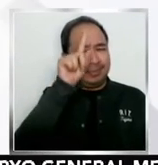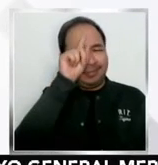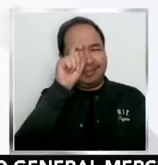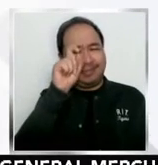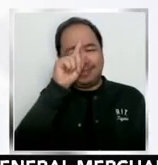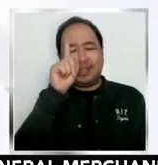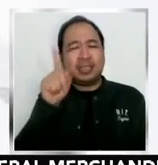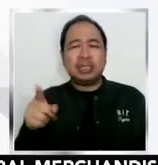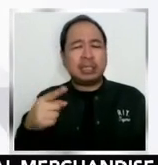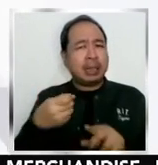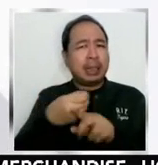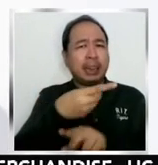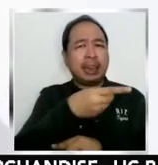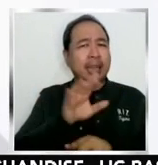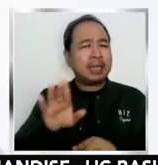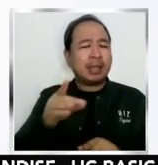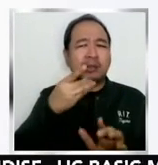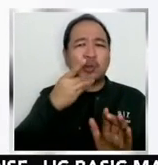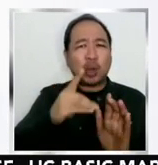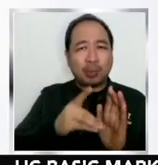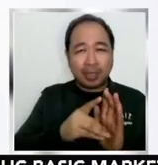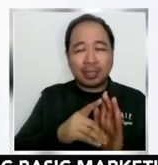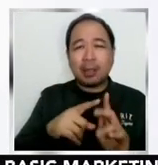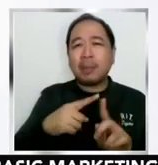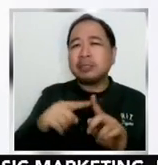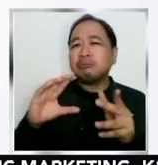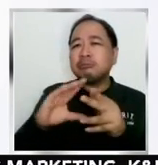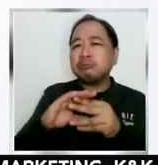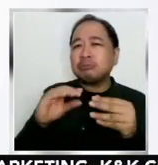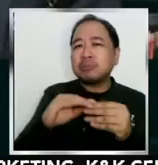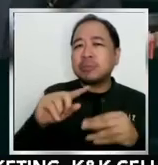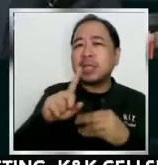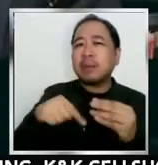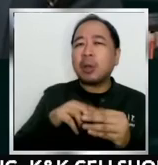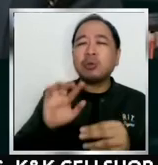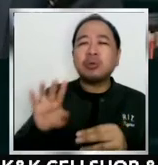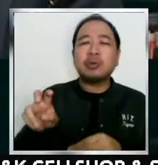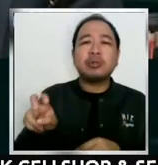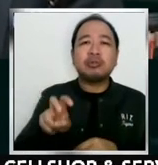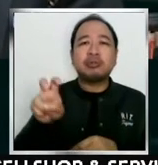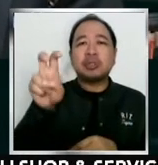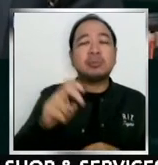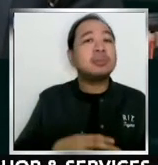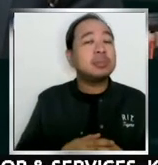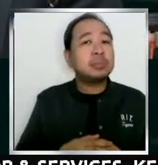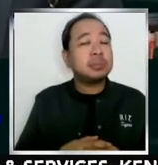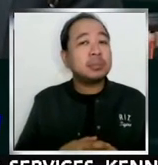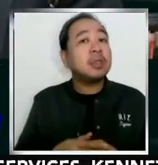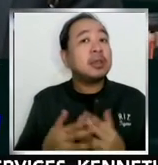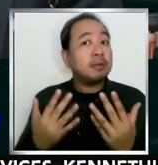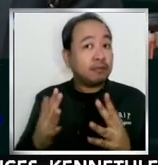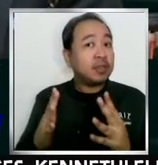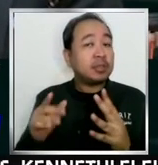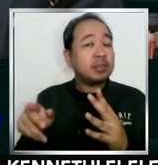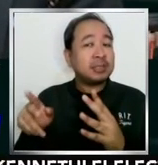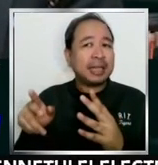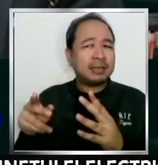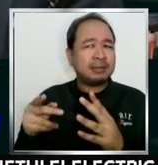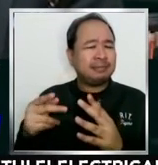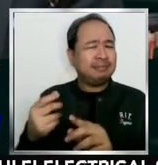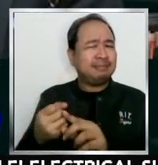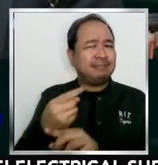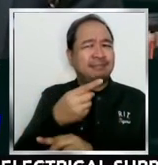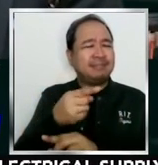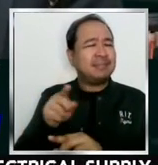mga dokumento at mga sinasabi tungkol sa kanilang biyahe. They were unable to answer even the most basic details po tung